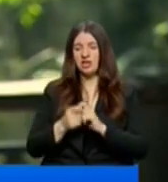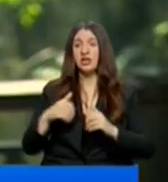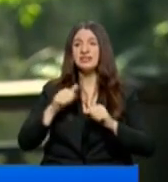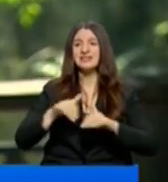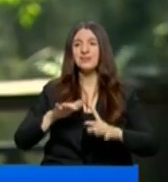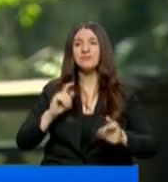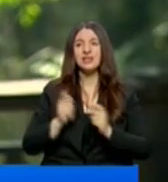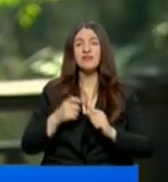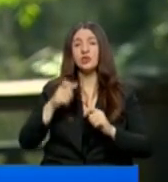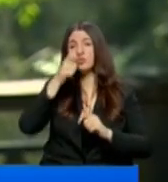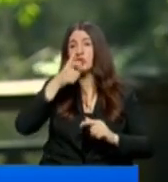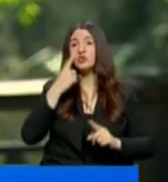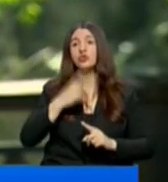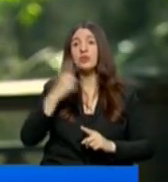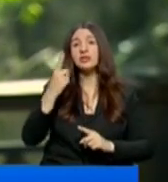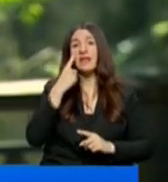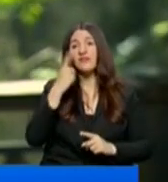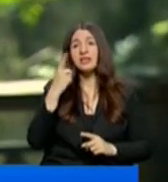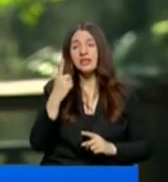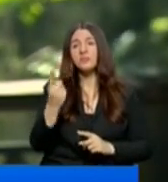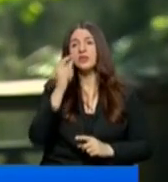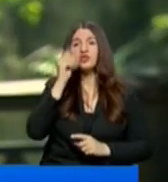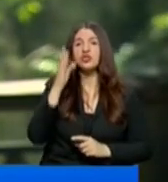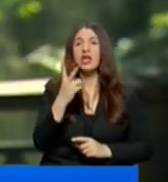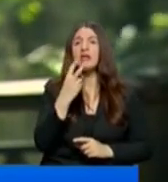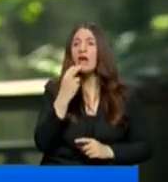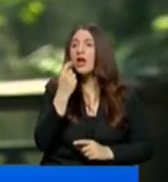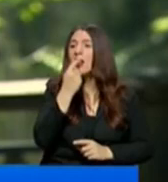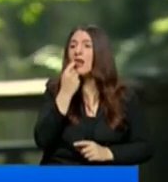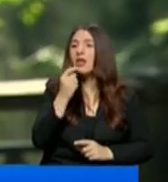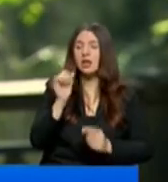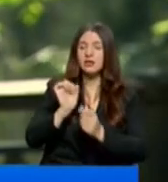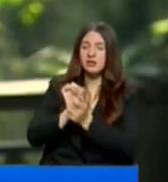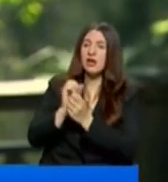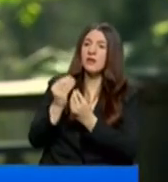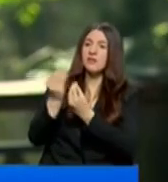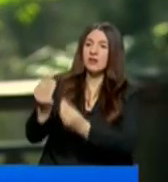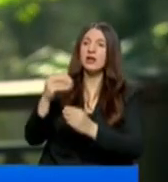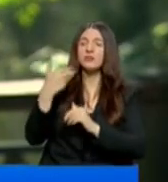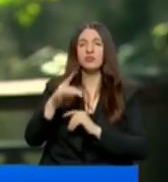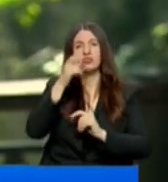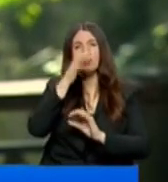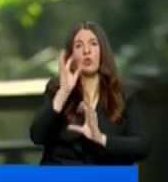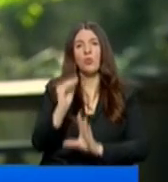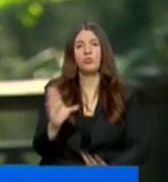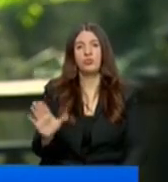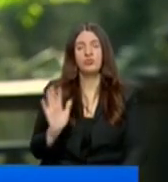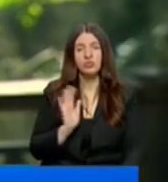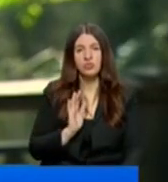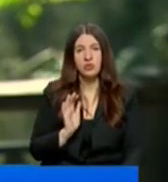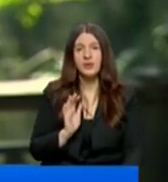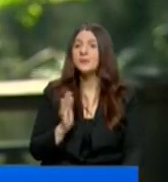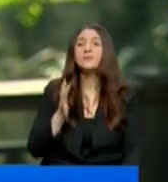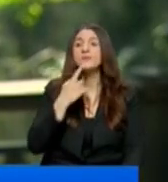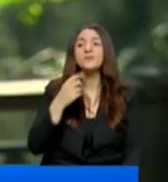sistem değiştikten ve Türkiye Cumhuriyeti Devleti bir kişinin iki dudağına teslim edildikten sonra Türkiye bu hale geldi.